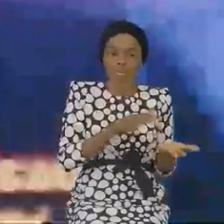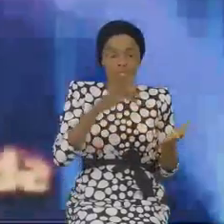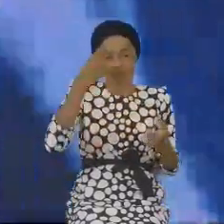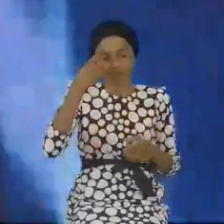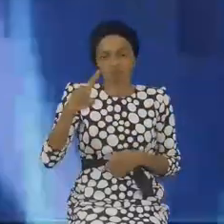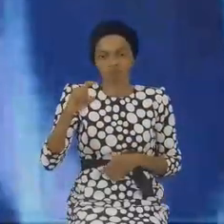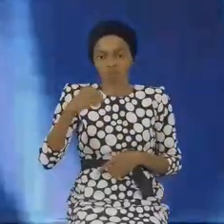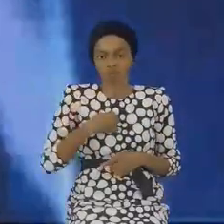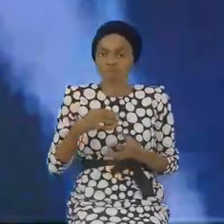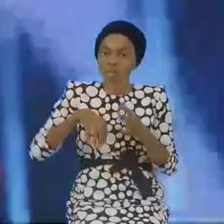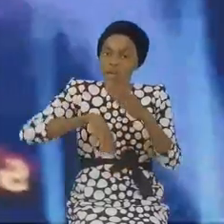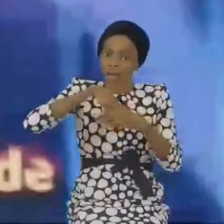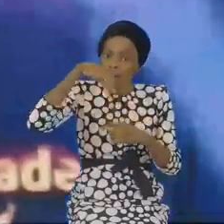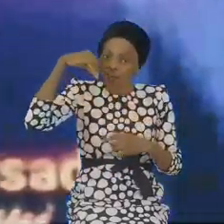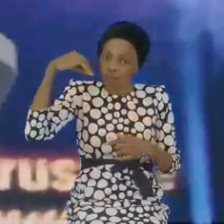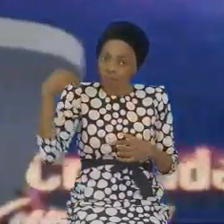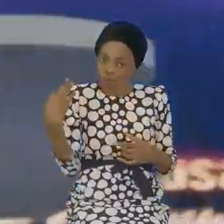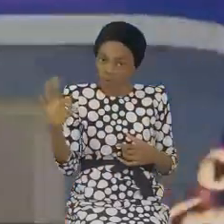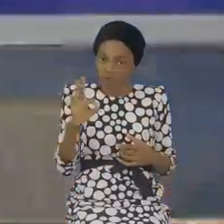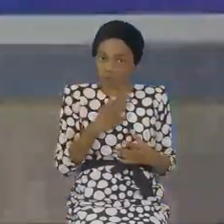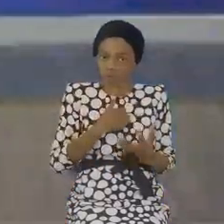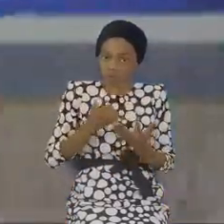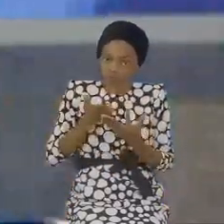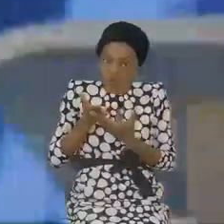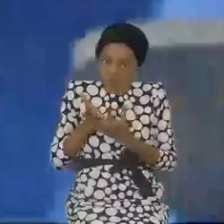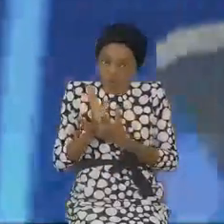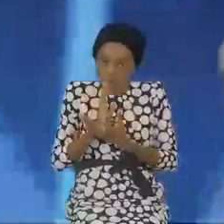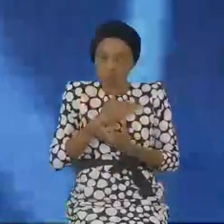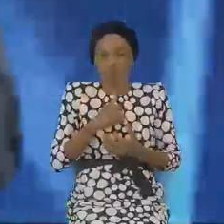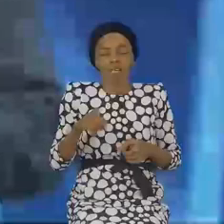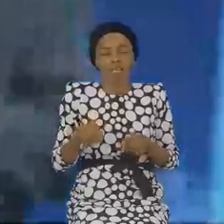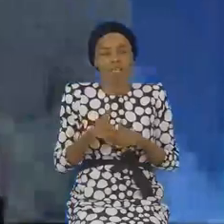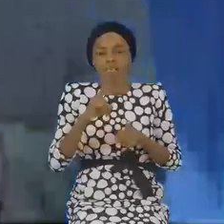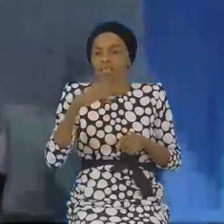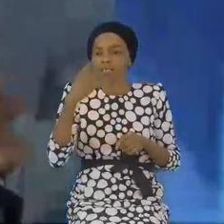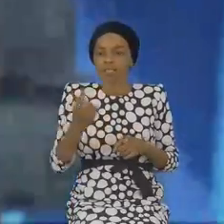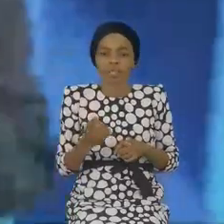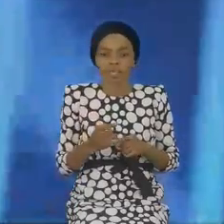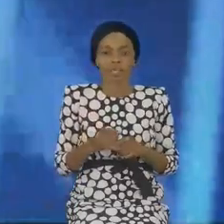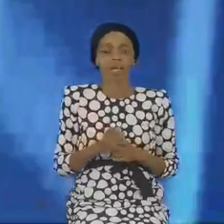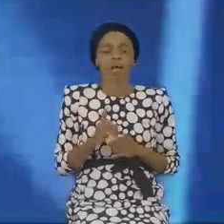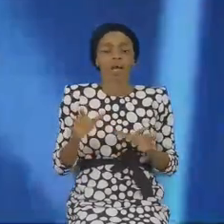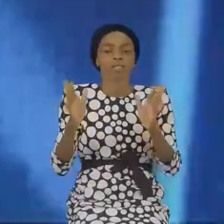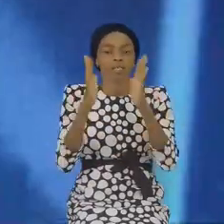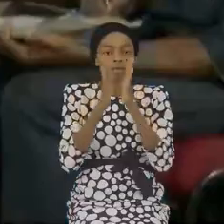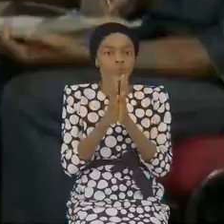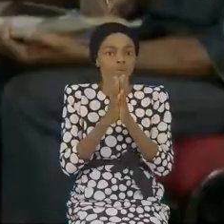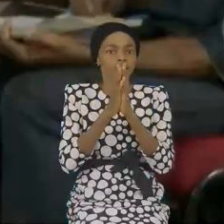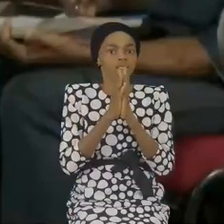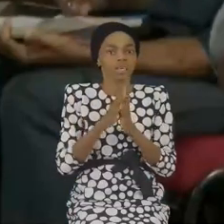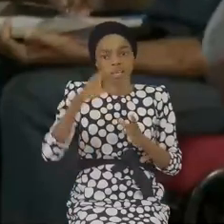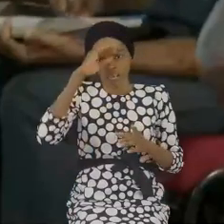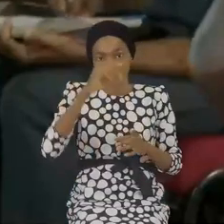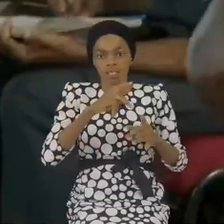à travers, et ensuite, comme il a prié, la prière sacerdotale de Jean chapitre 17, il